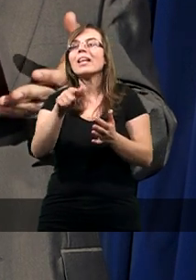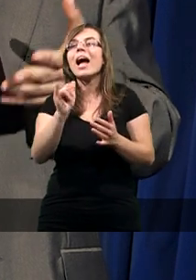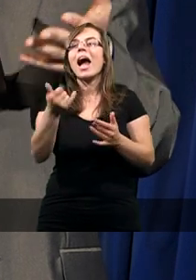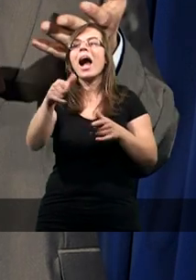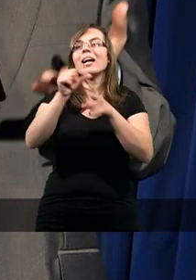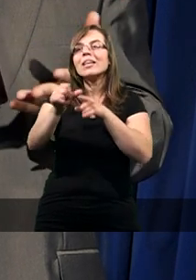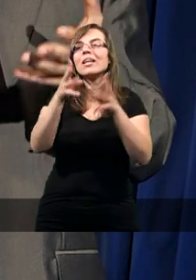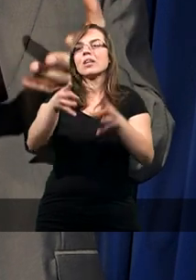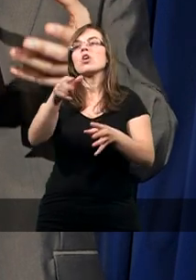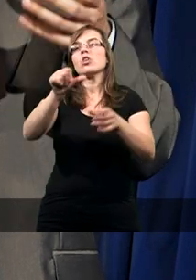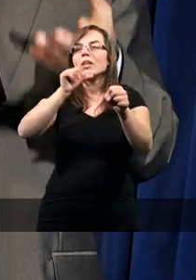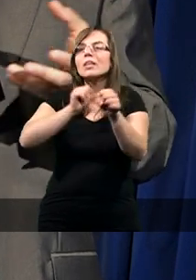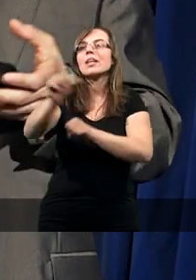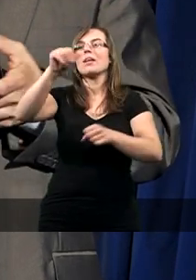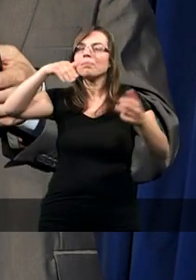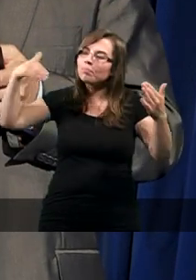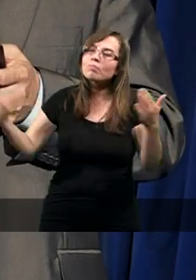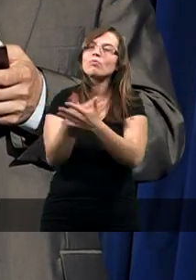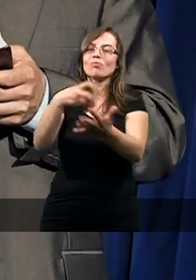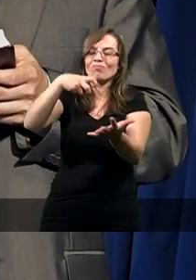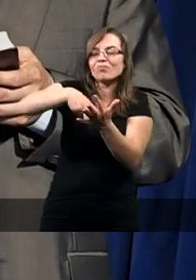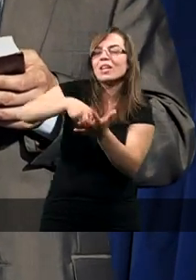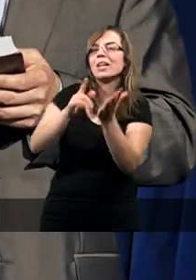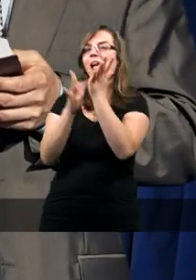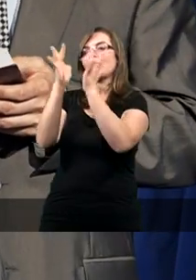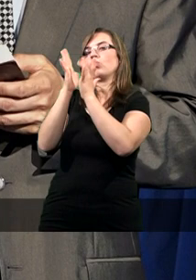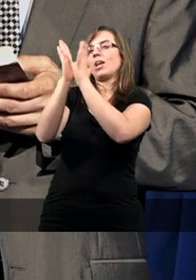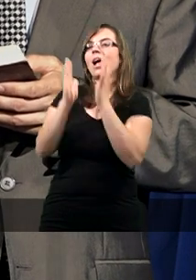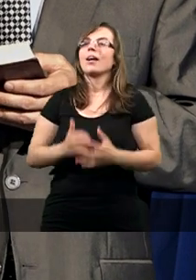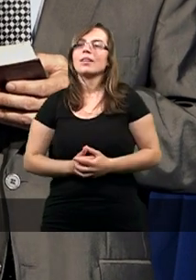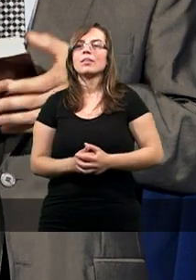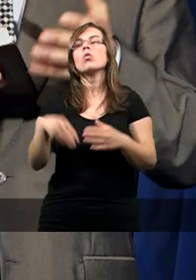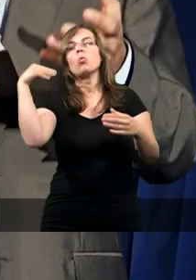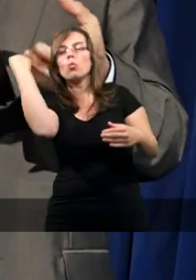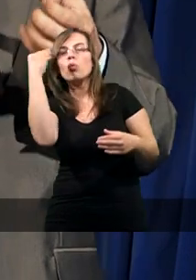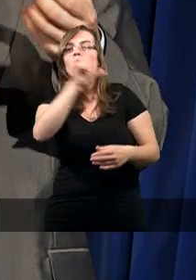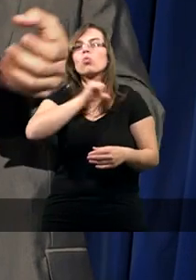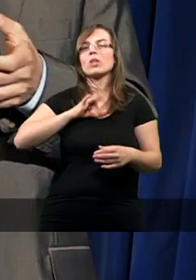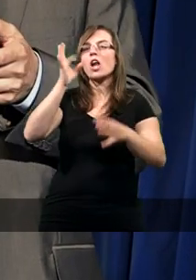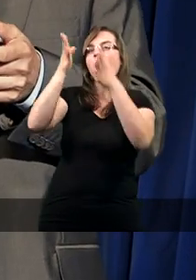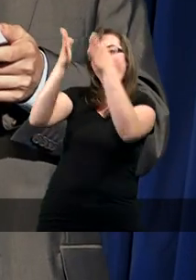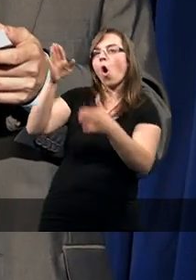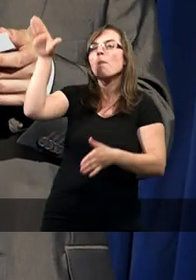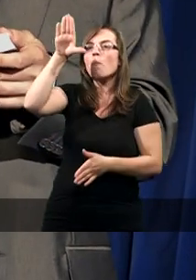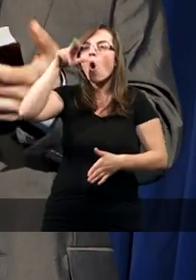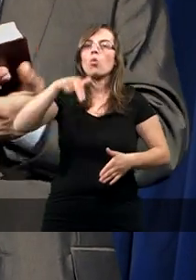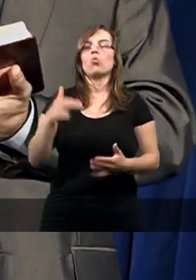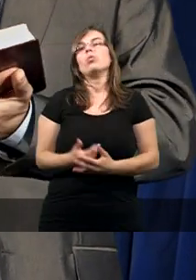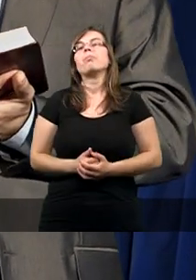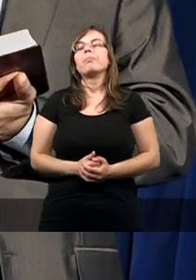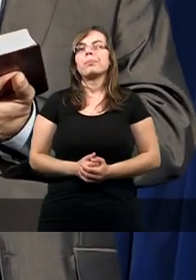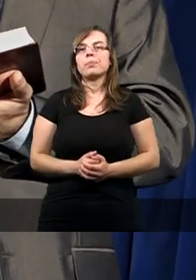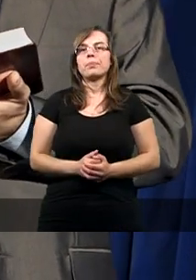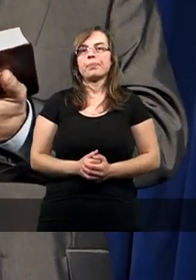to jaka? No taka, że jest ponownie u stóp Jezusa Chrystusa. Learning of him. Uczy się o nim. But it's interesting